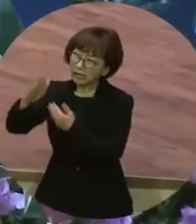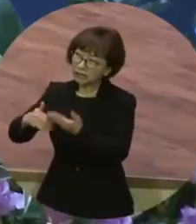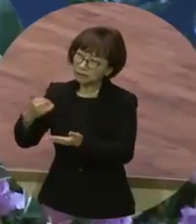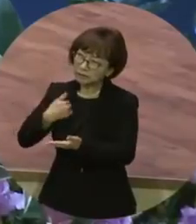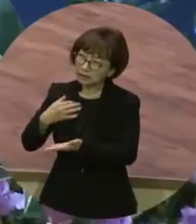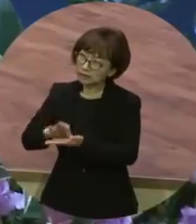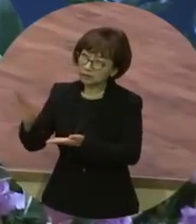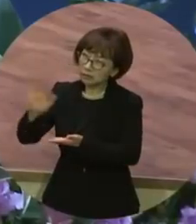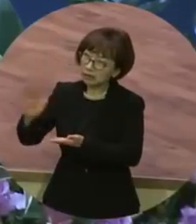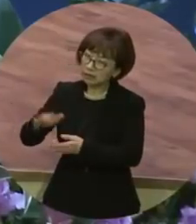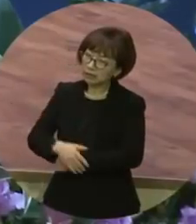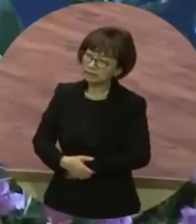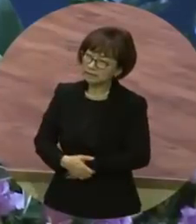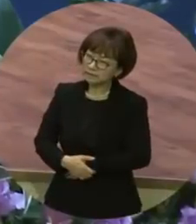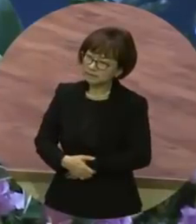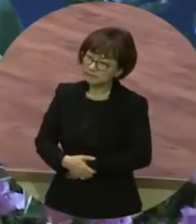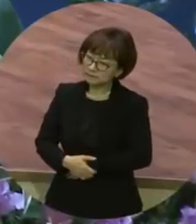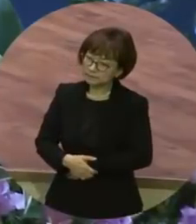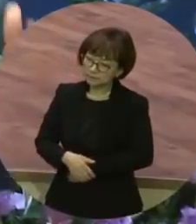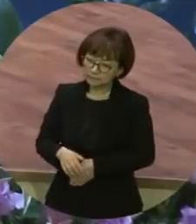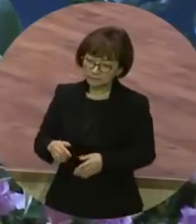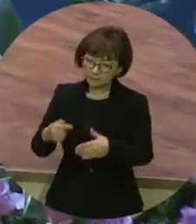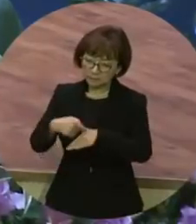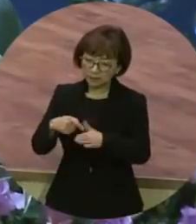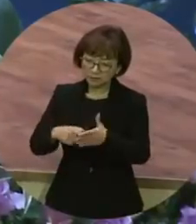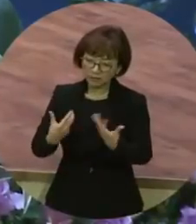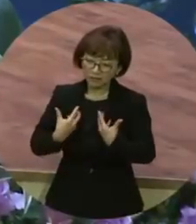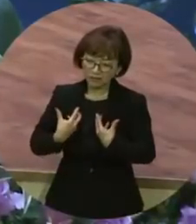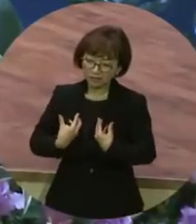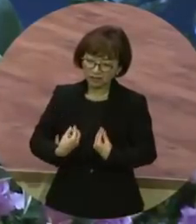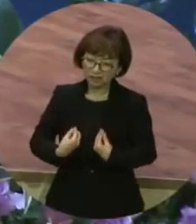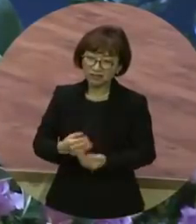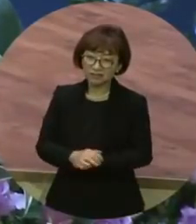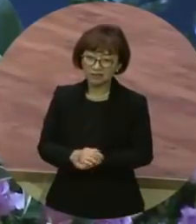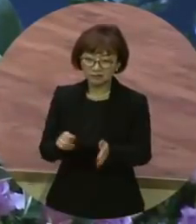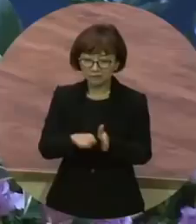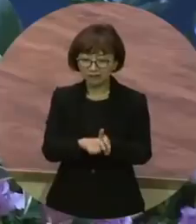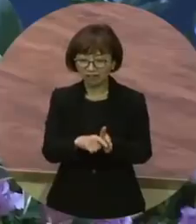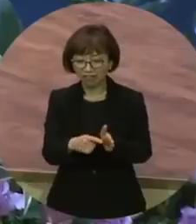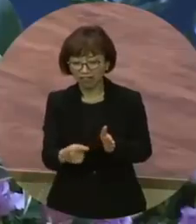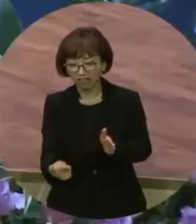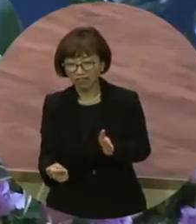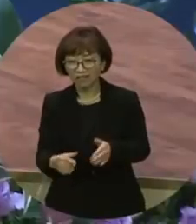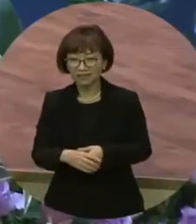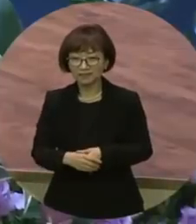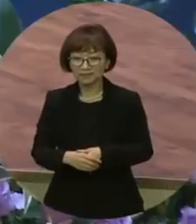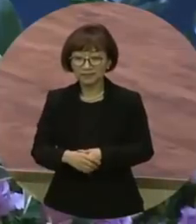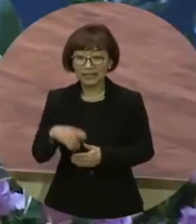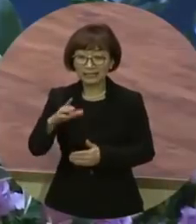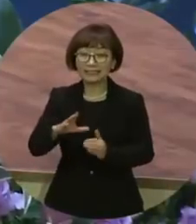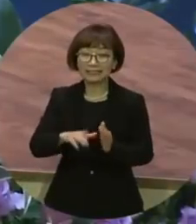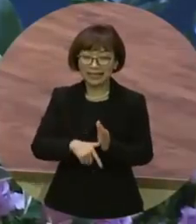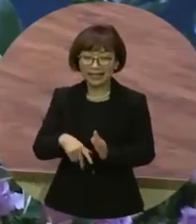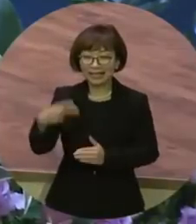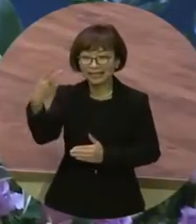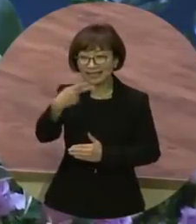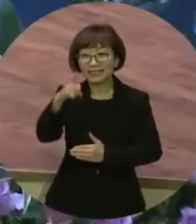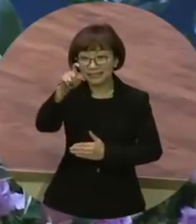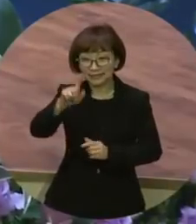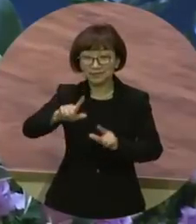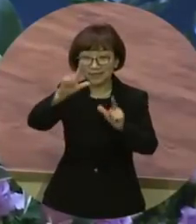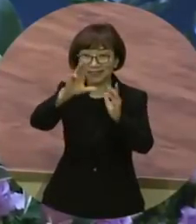굉장히 많이 흔들렸습니다. 그때 저만 흔드는 게 아니라 굉장히 많은 해외 렘먼트 다 같이 흔들렸어요. 그때 유 목사님이 2010년대에